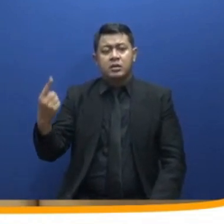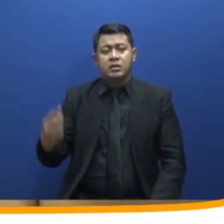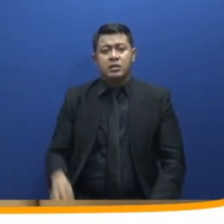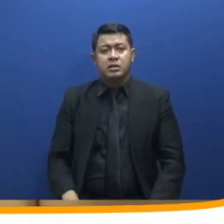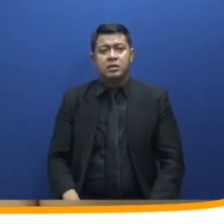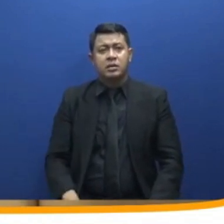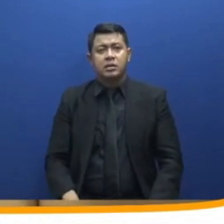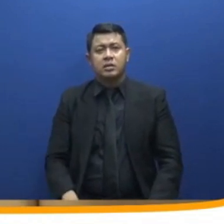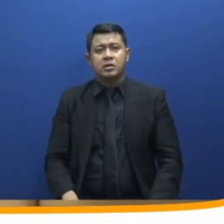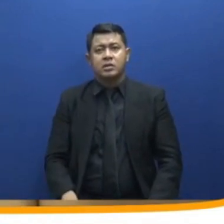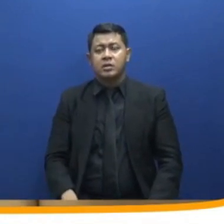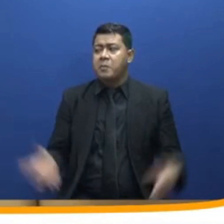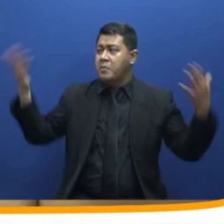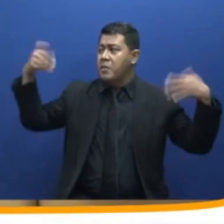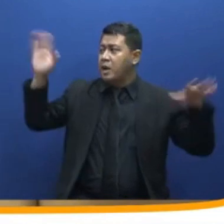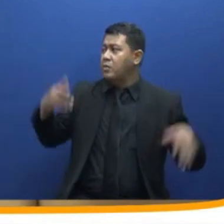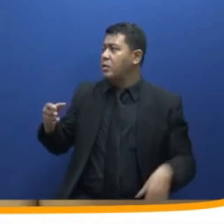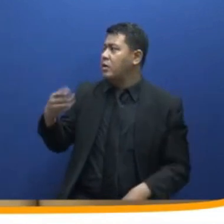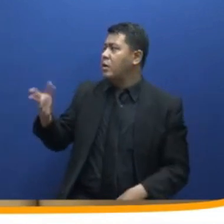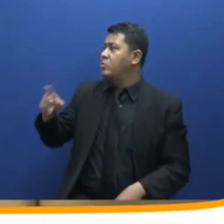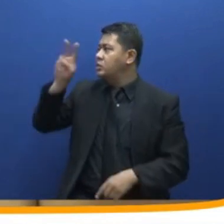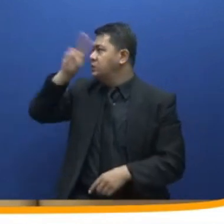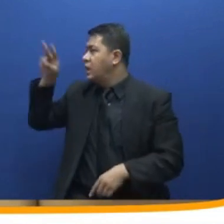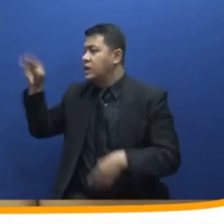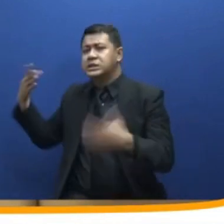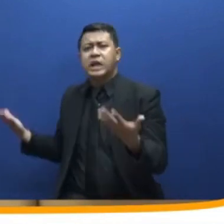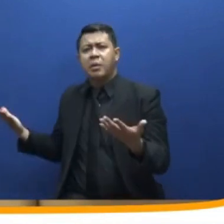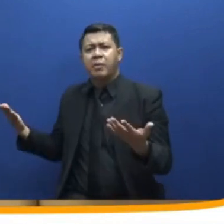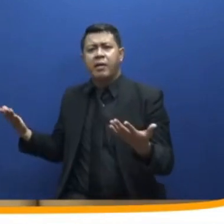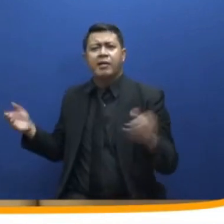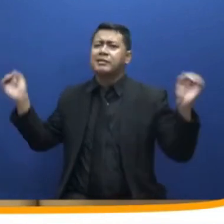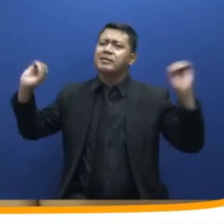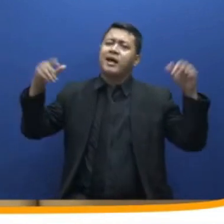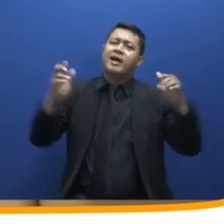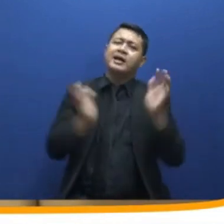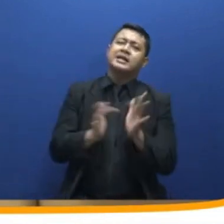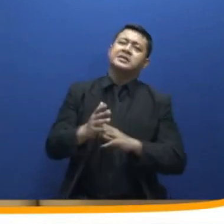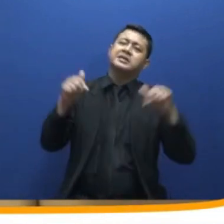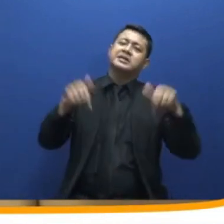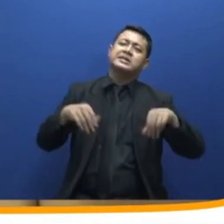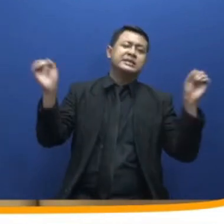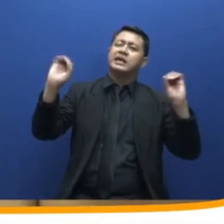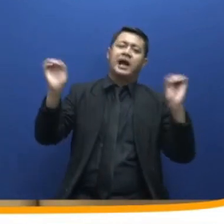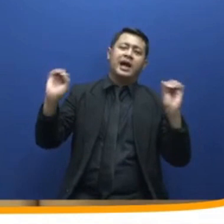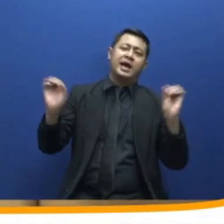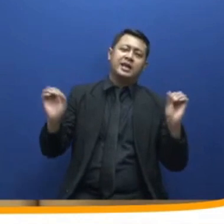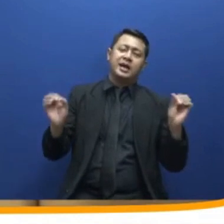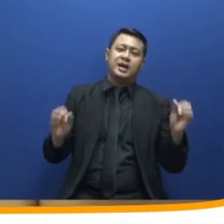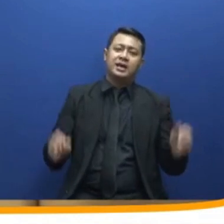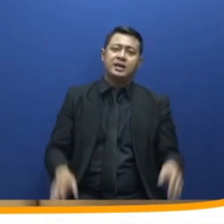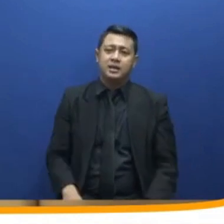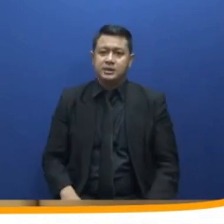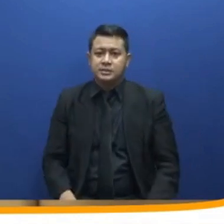kamu cari di sini Siapa yang kamu cari tidak ada disini Hello Yesus tidak ada kesini lagi Abang kamu tidak ingat